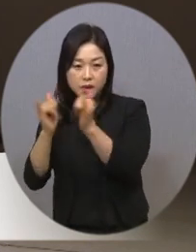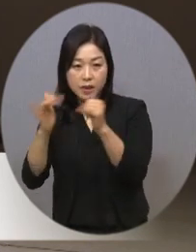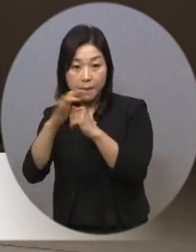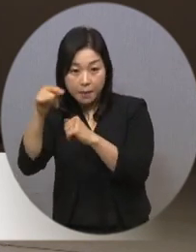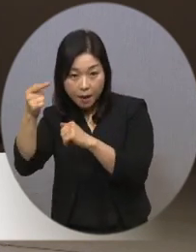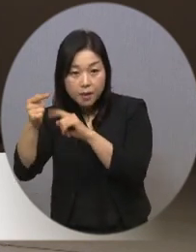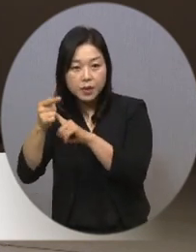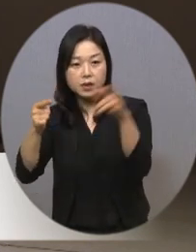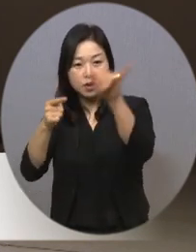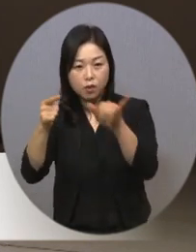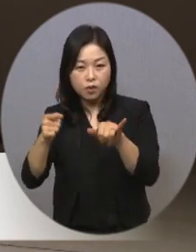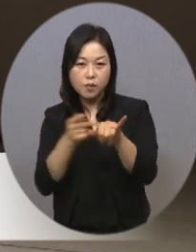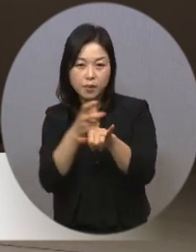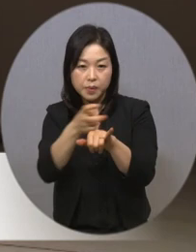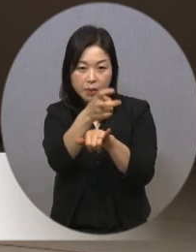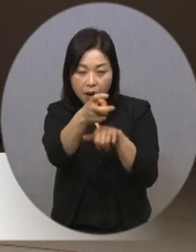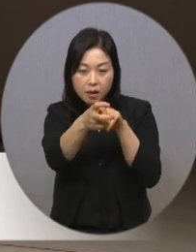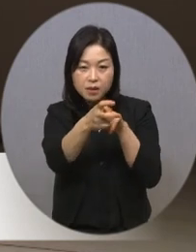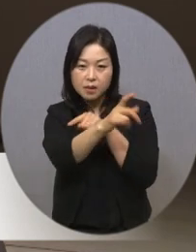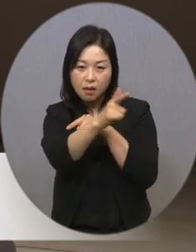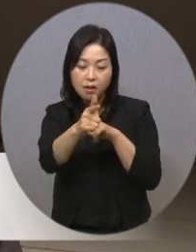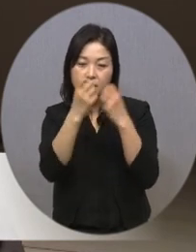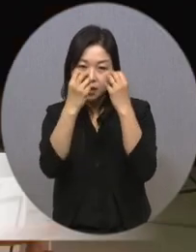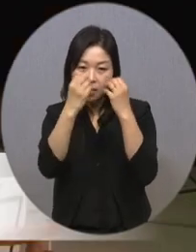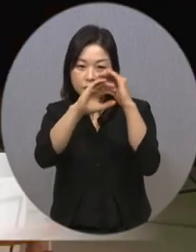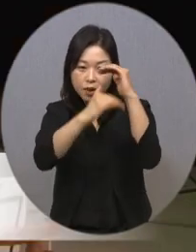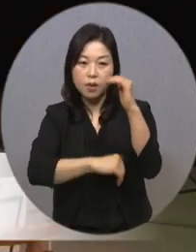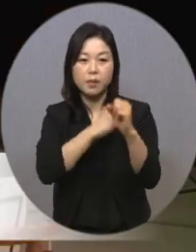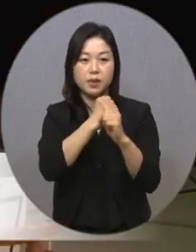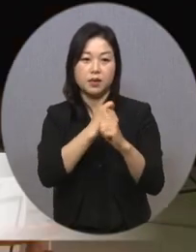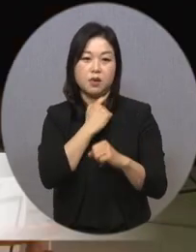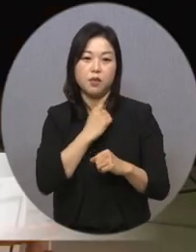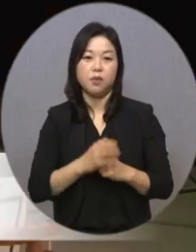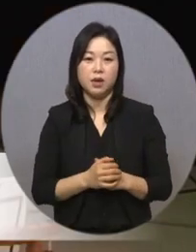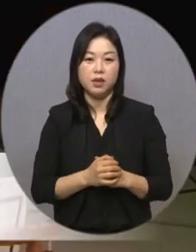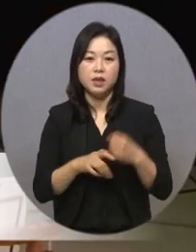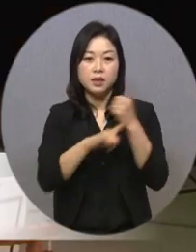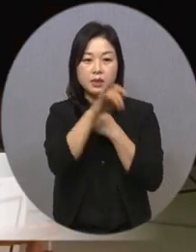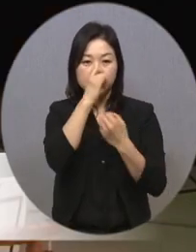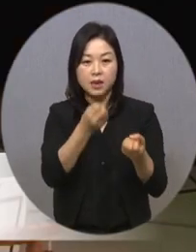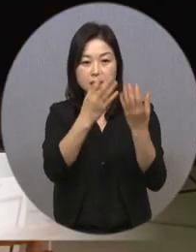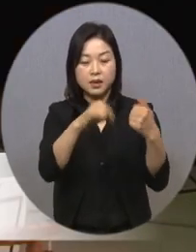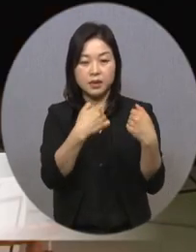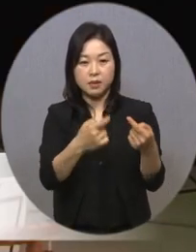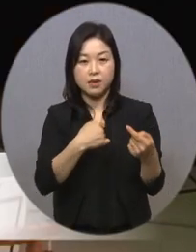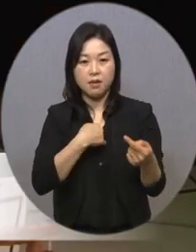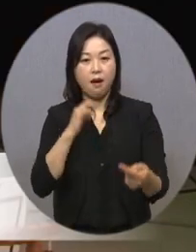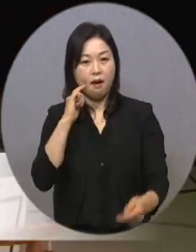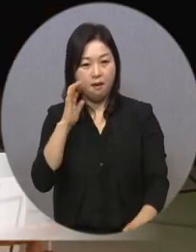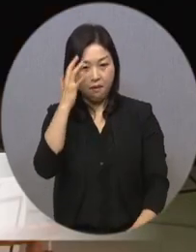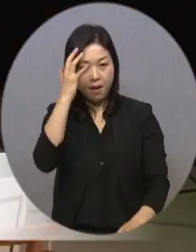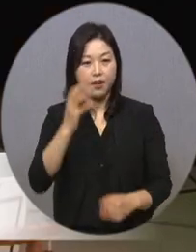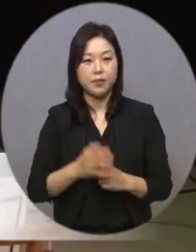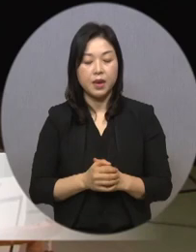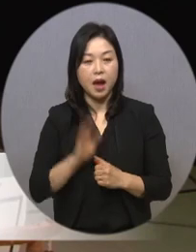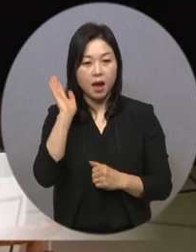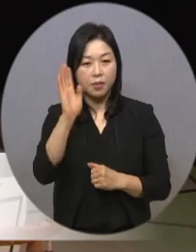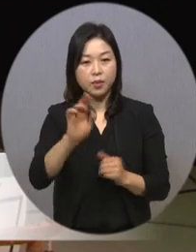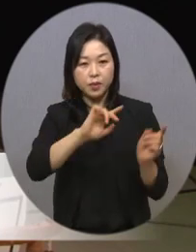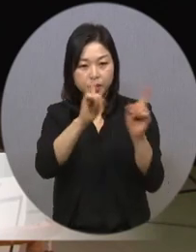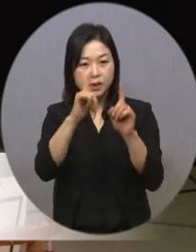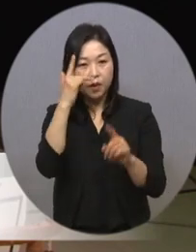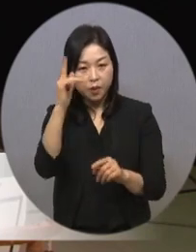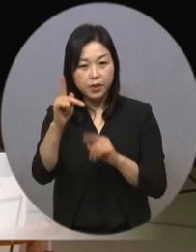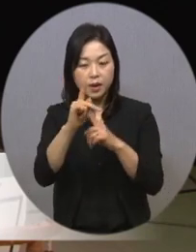돌면서 이런 콘텐츠들을 만들 예정입니다. 이런 뜻깊은 행사에 참여하게 돼서 너무 영광이고요. 앞으로 으라차차